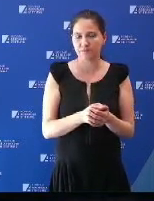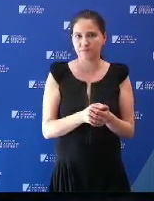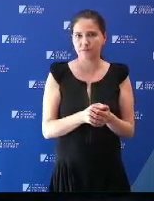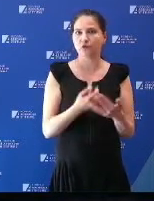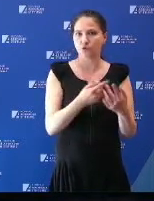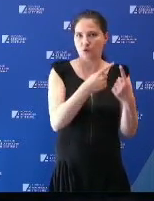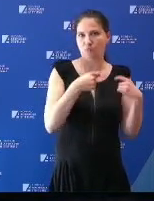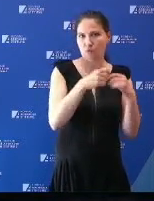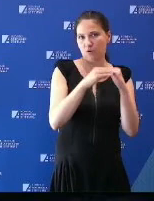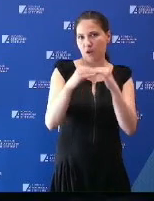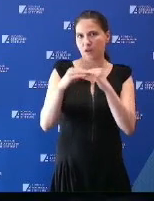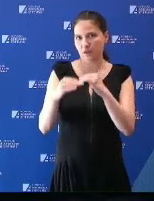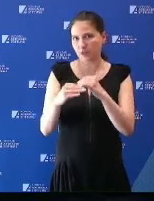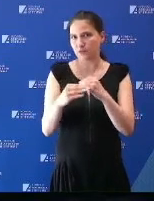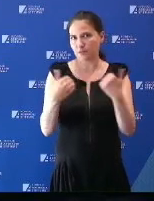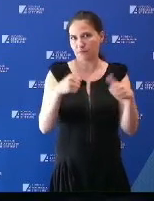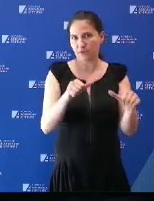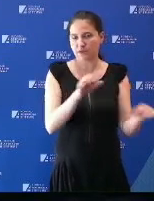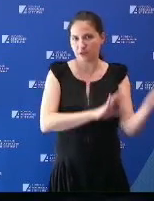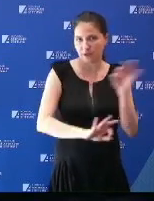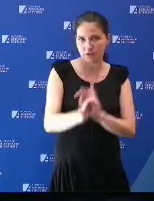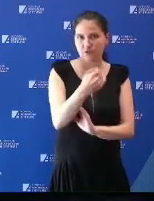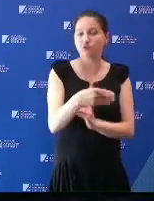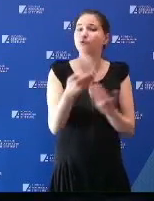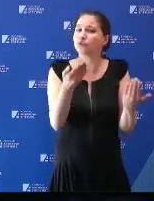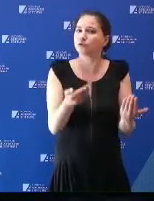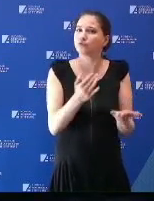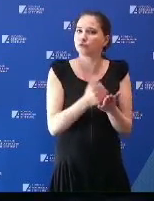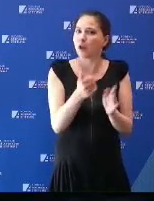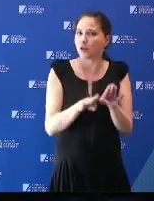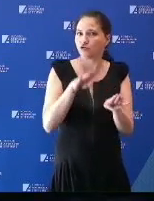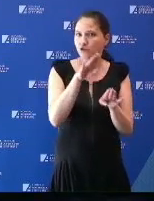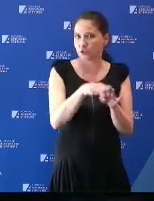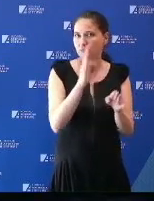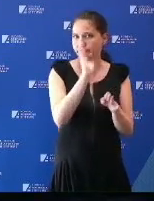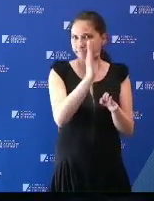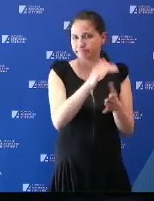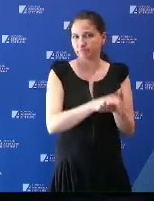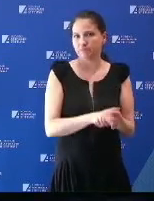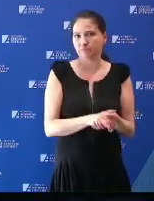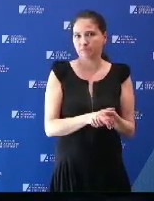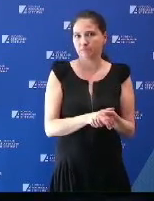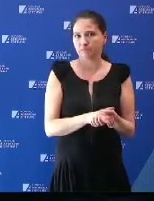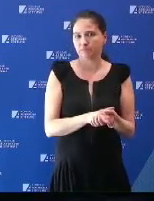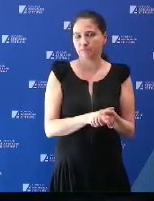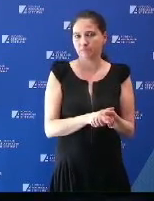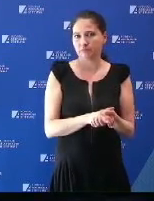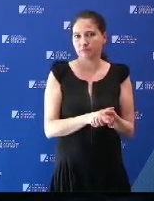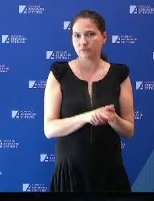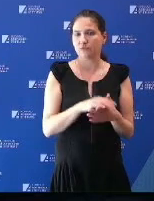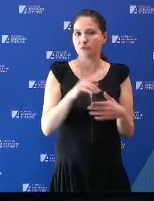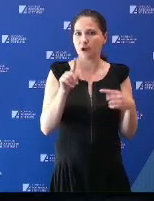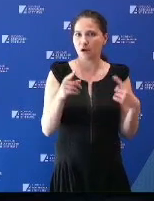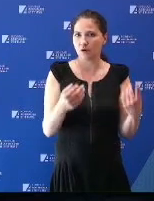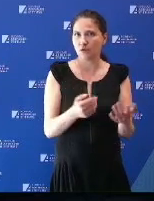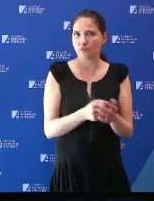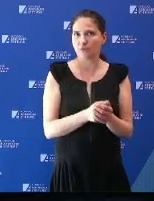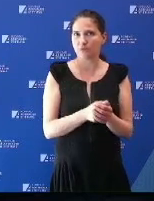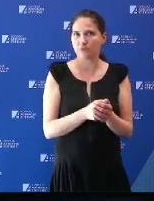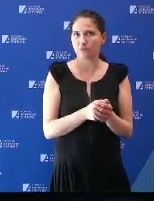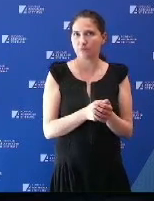Länder verpflichtet. Und das ist schon mal ein Schritt. Das heißt, ein Schritt in die Richtung der Nutzerorientierung. Es ist auch ein Schritt